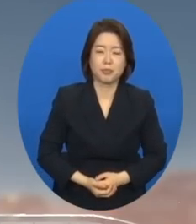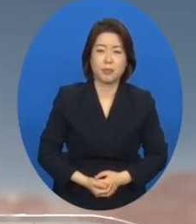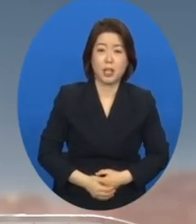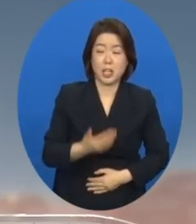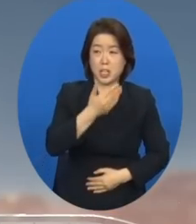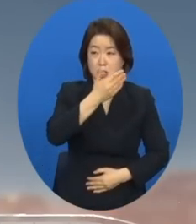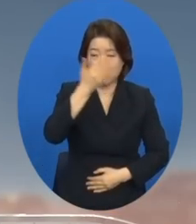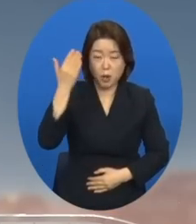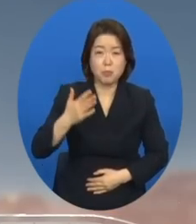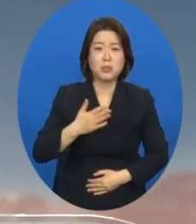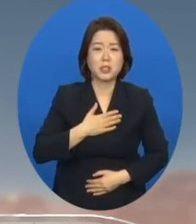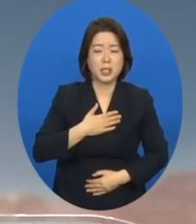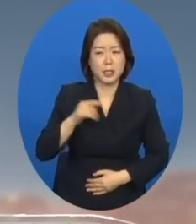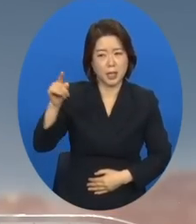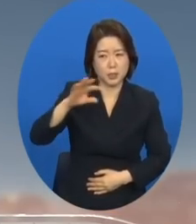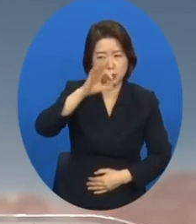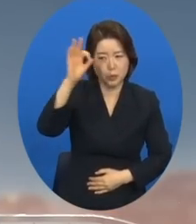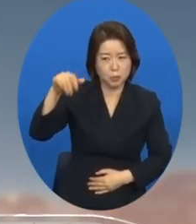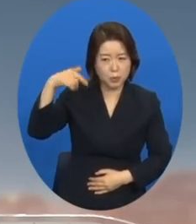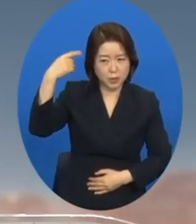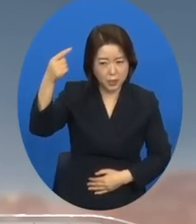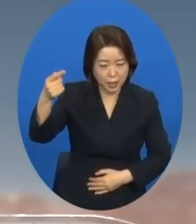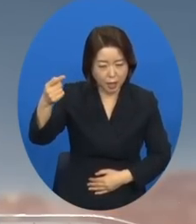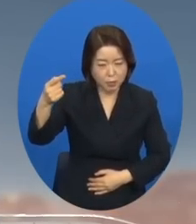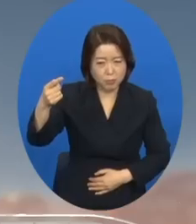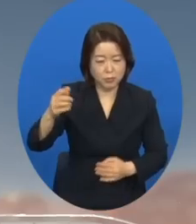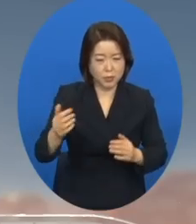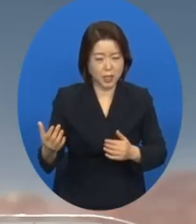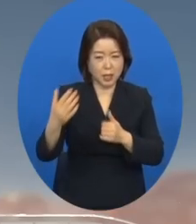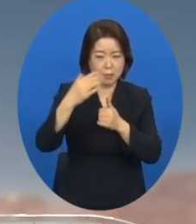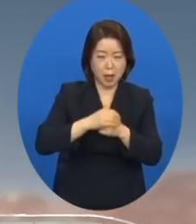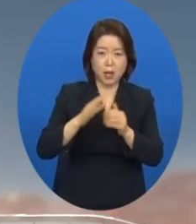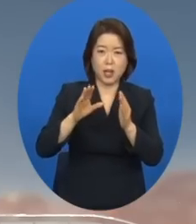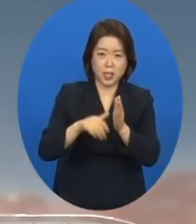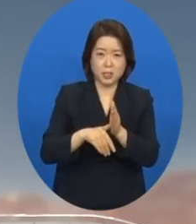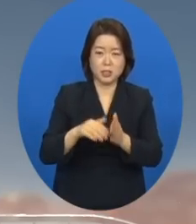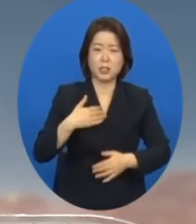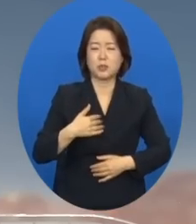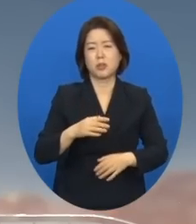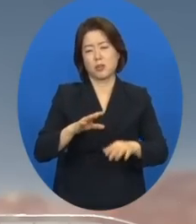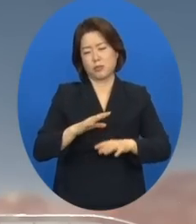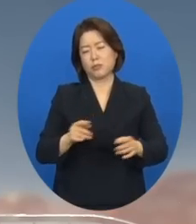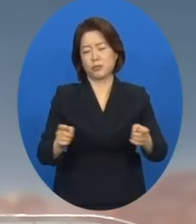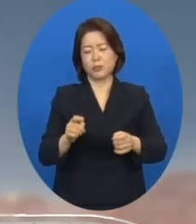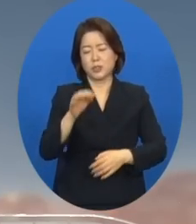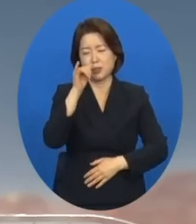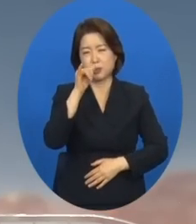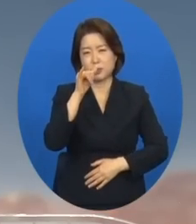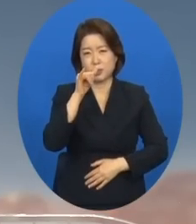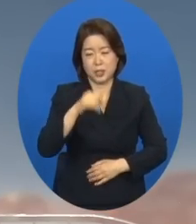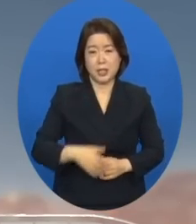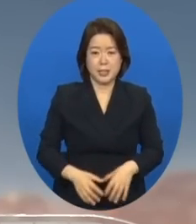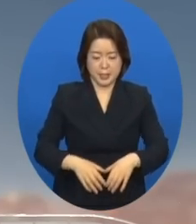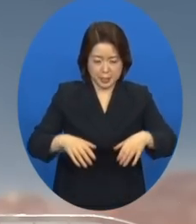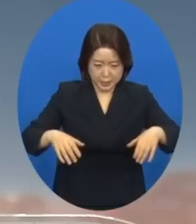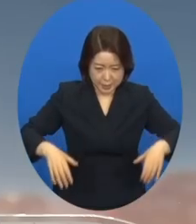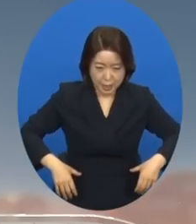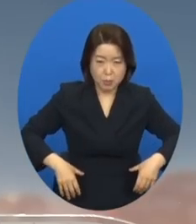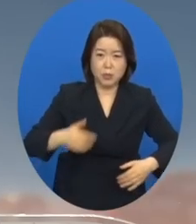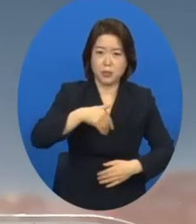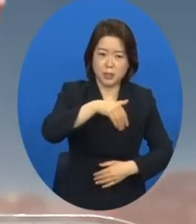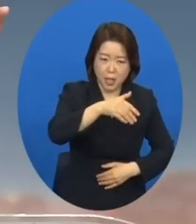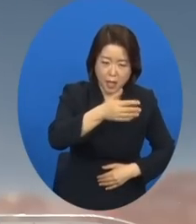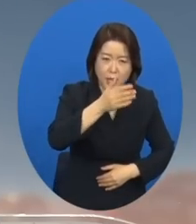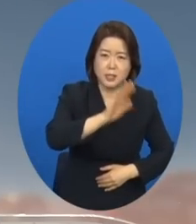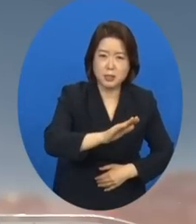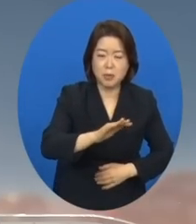제가 그 뒤를이었을 때 여러분 두려움이 없겠습니다 없다고 하면 거짓말이에요 담대하게 나아가다가도